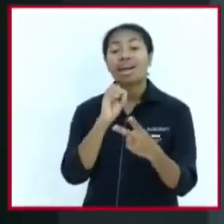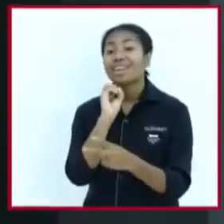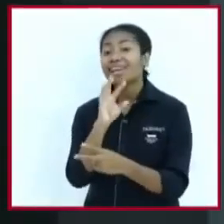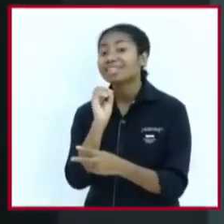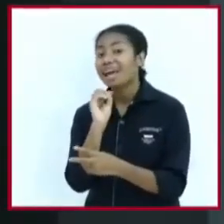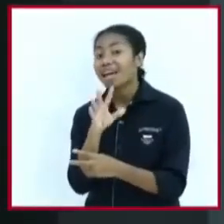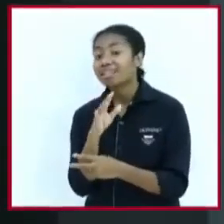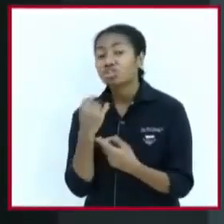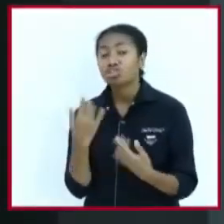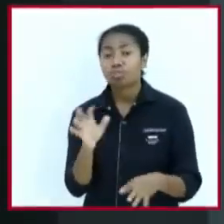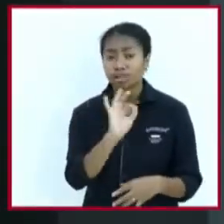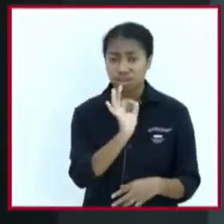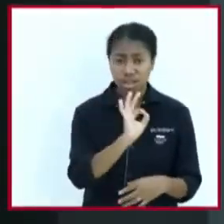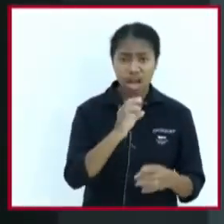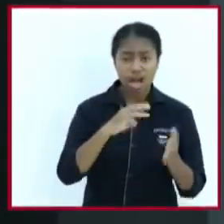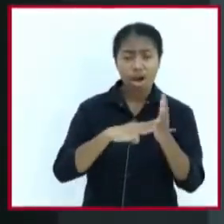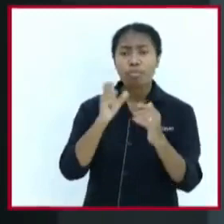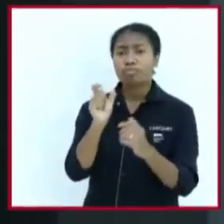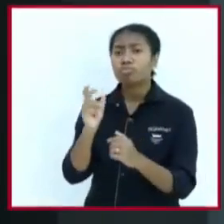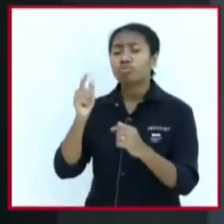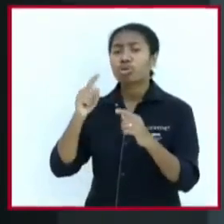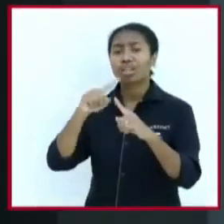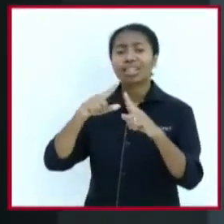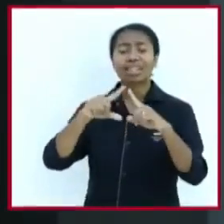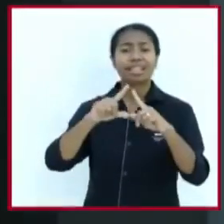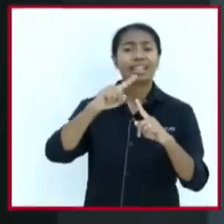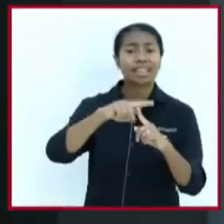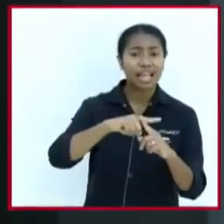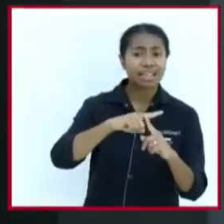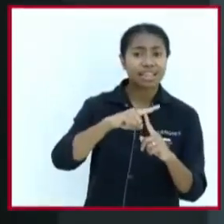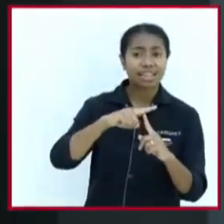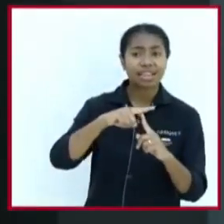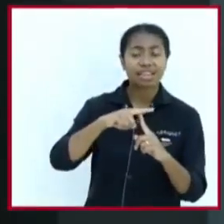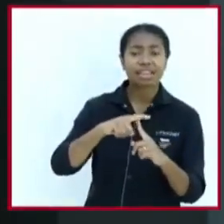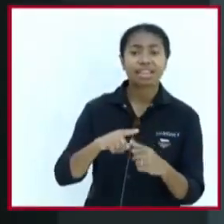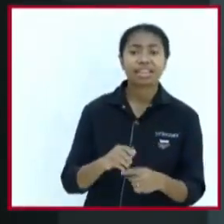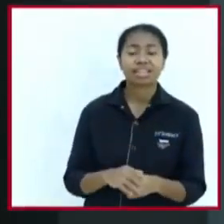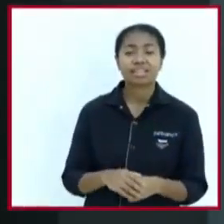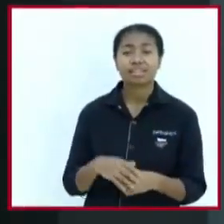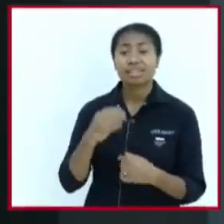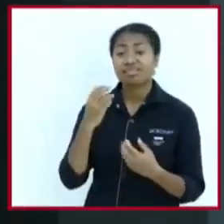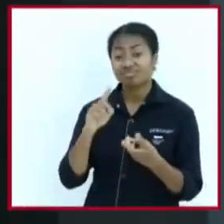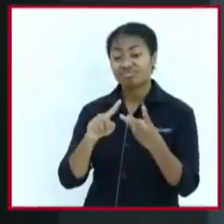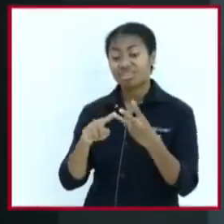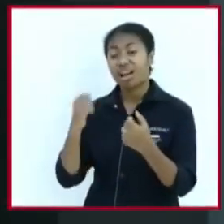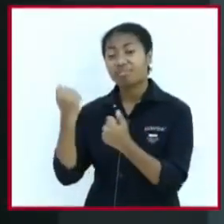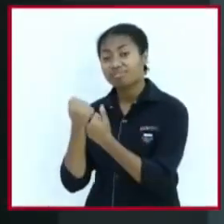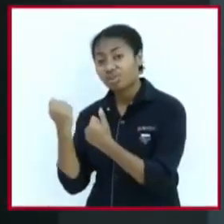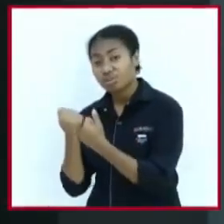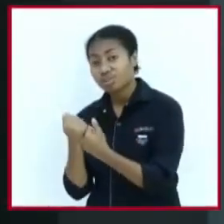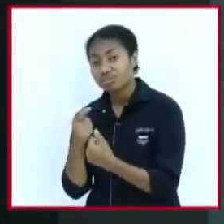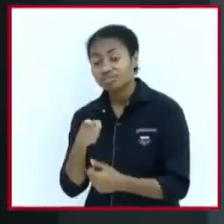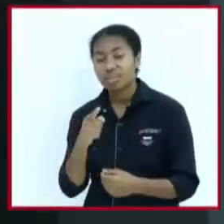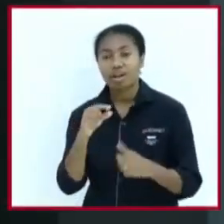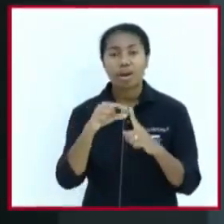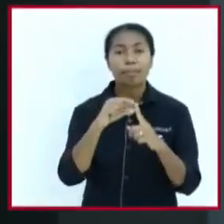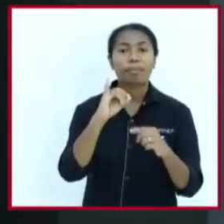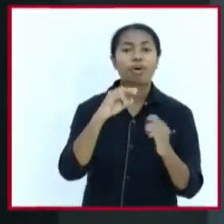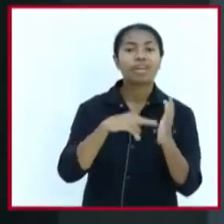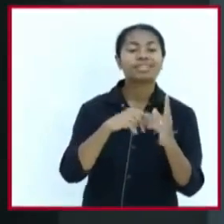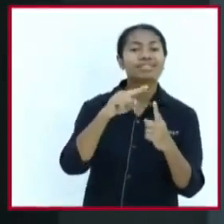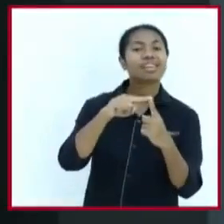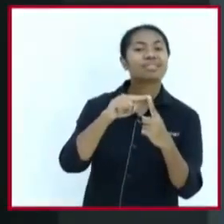supaya tidak murtad dan borong orang Kristen maju dalam iman maka di poin satu tadi dia